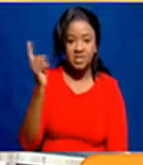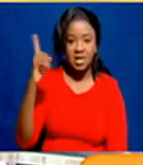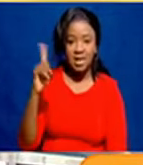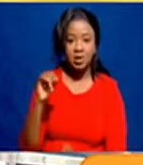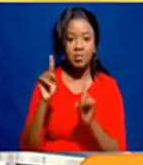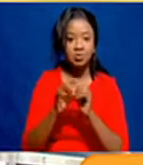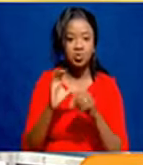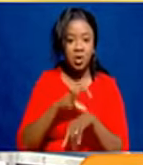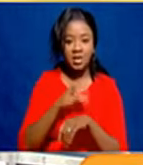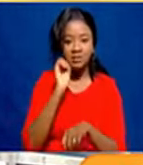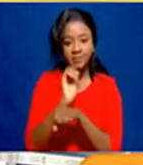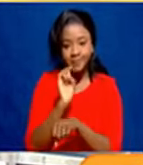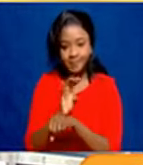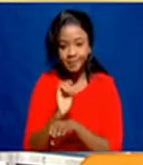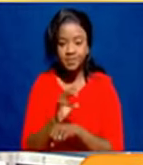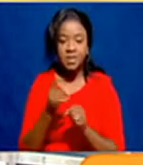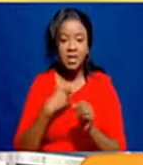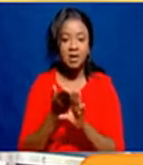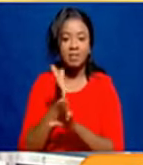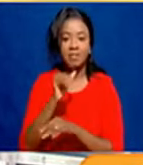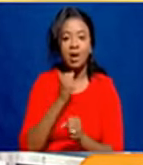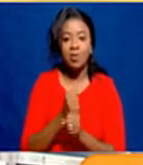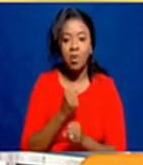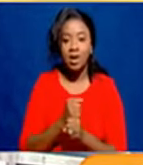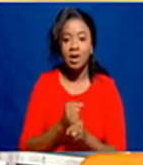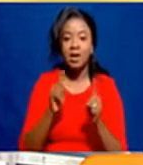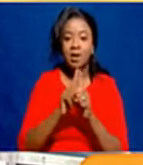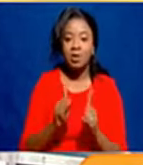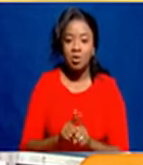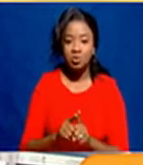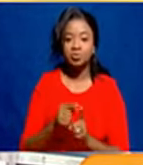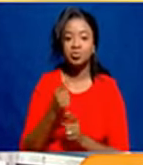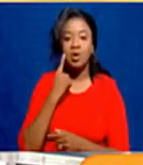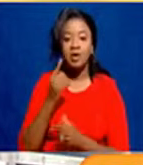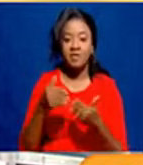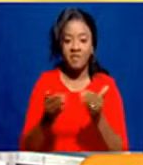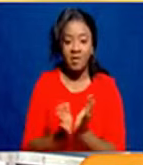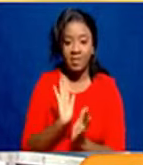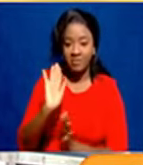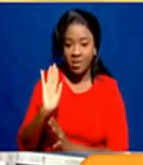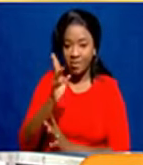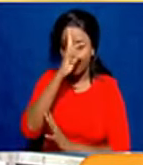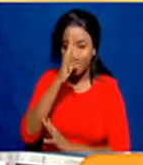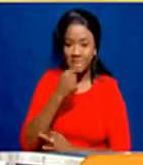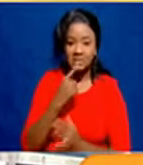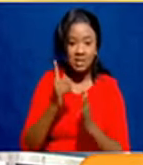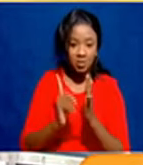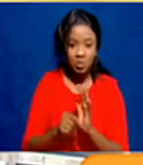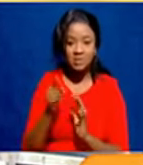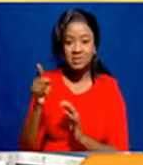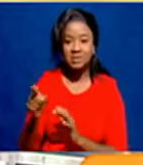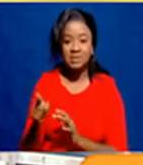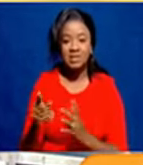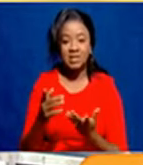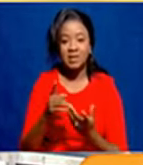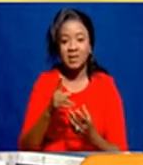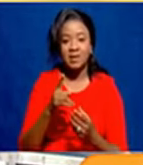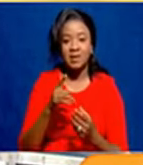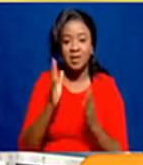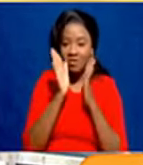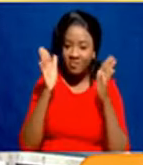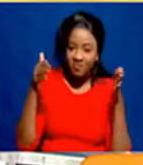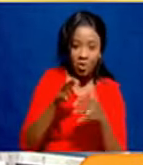apate ushauri na saa na kurejeshwa kazini. Na kama anavyotuarifu Cheboit Emmanuel, ilikuwa familia ya afisa huyo ambaye alikuwa